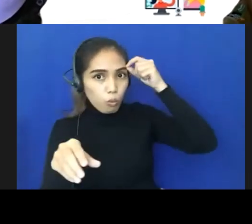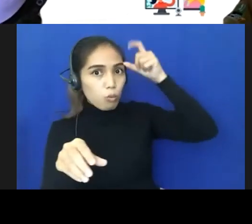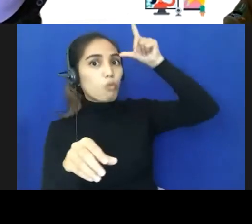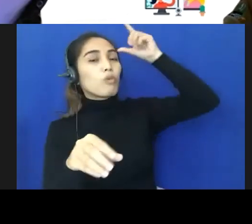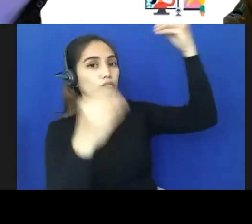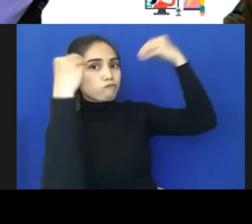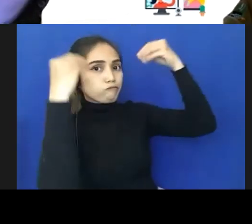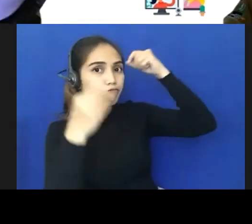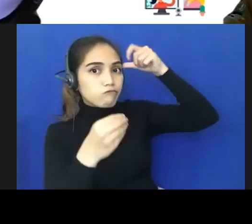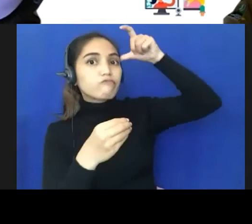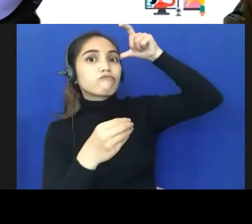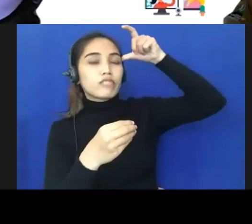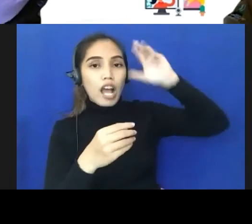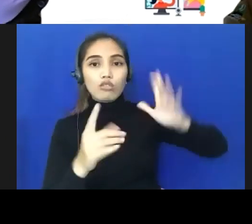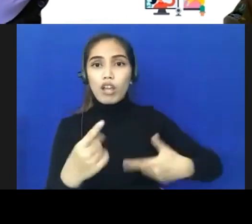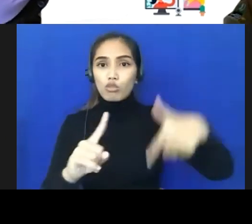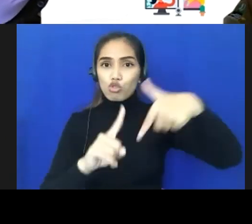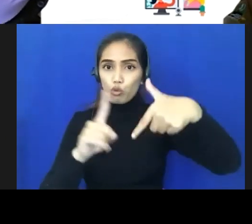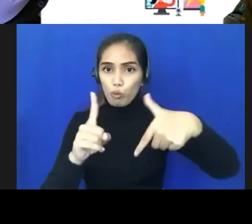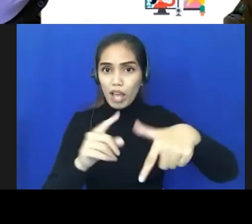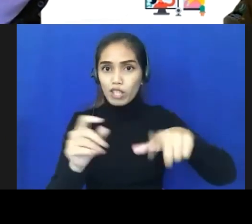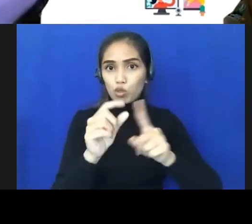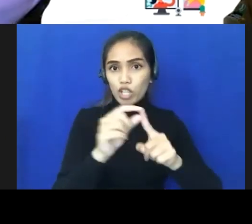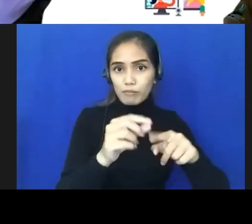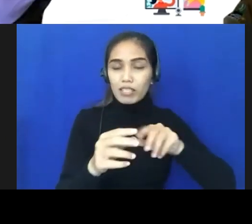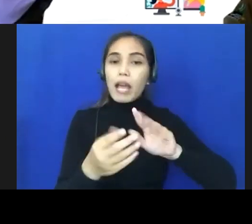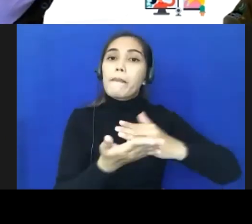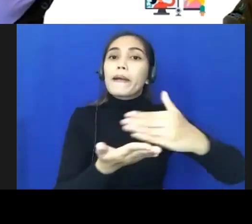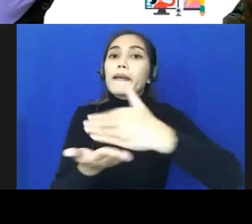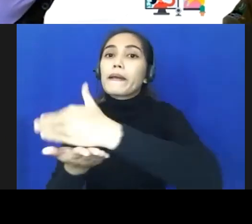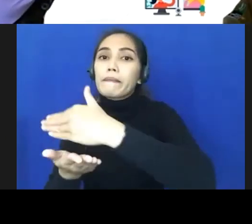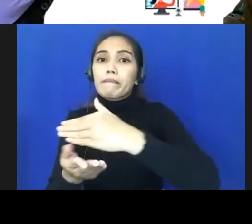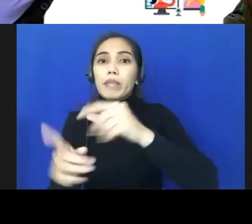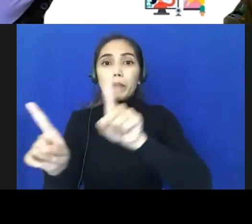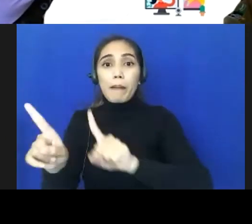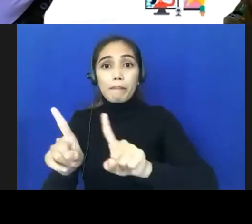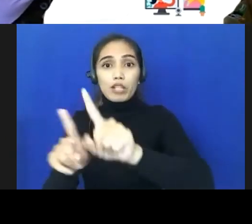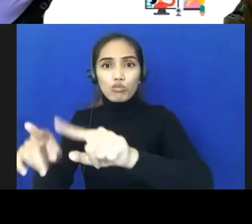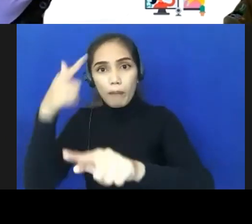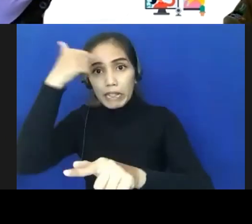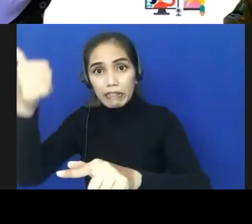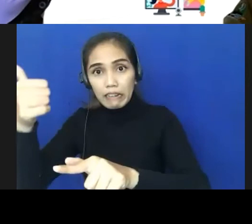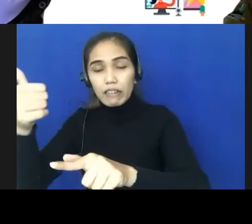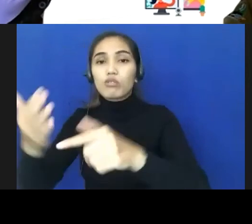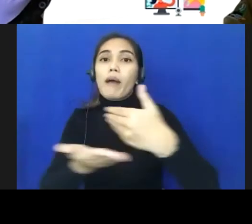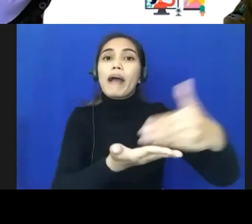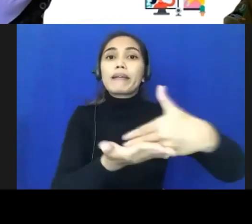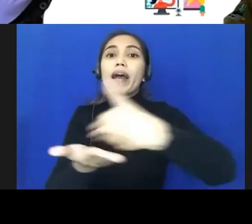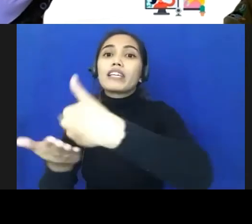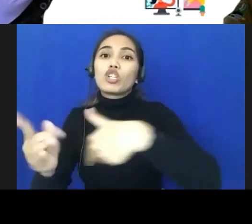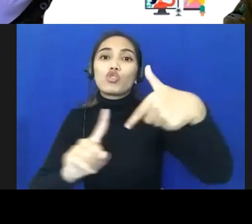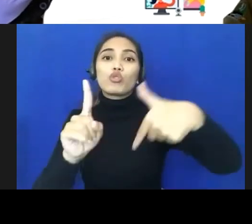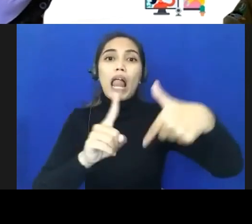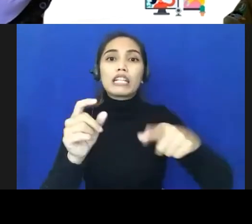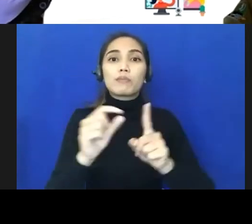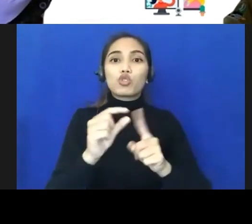sesi Kalakarya di puskesmas. Dan ternyata kalau tadi dengar pengalaman dari Dr.